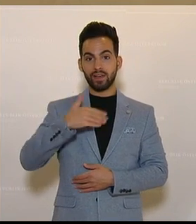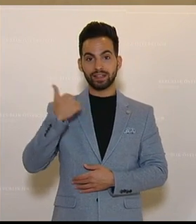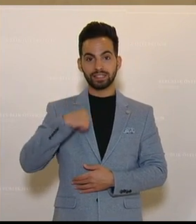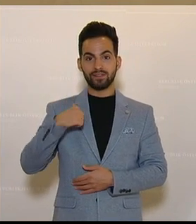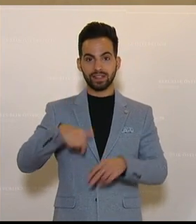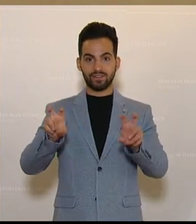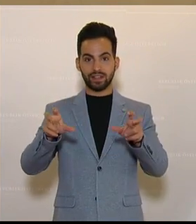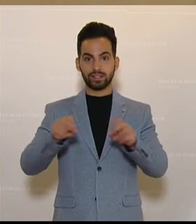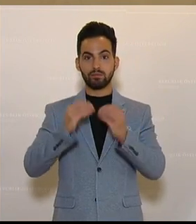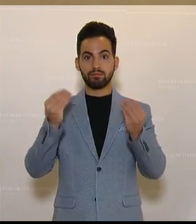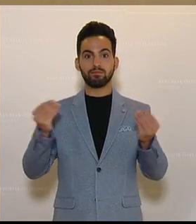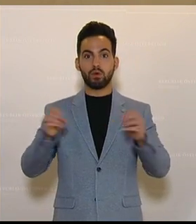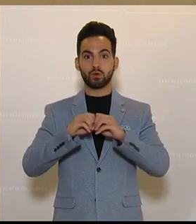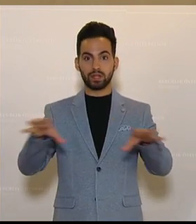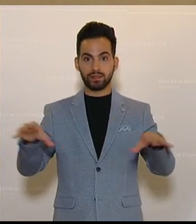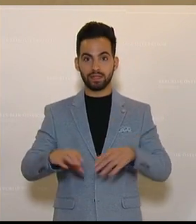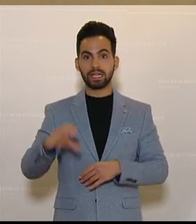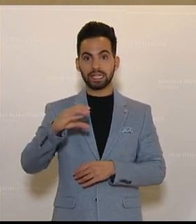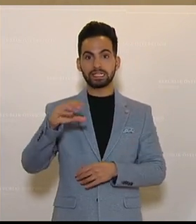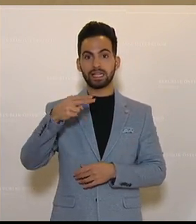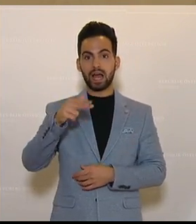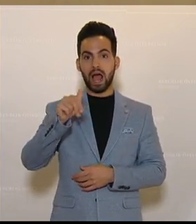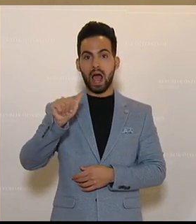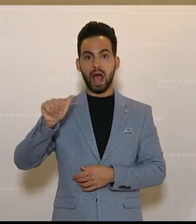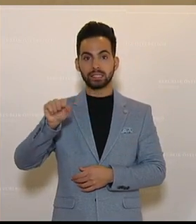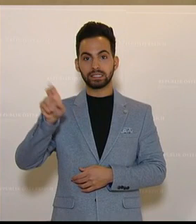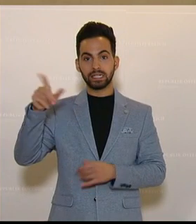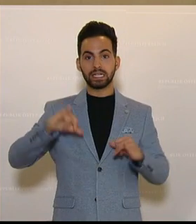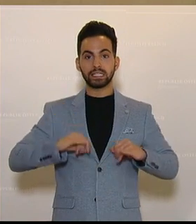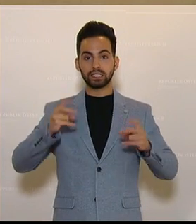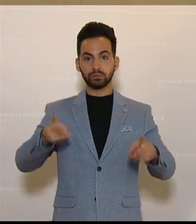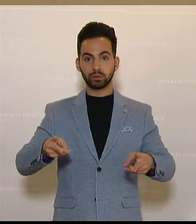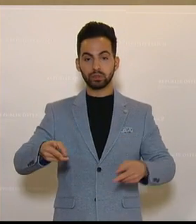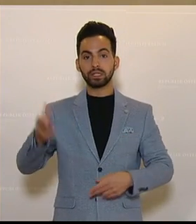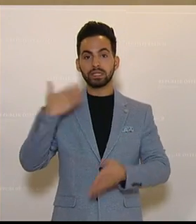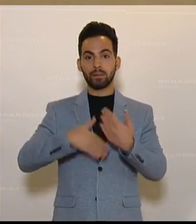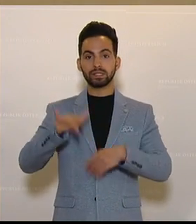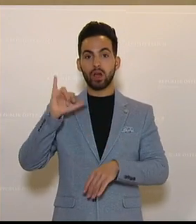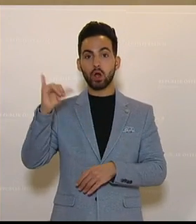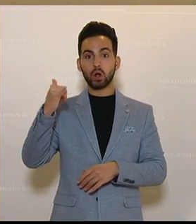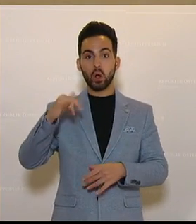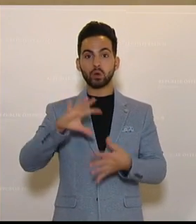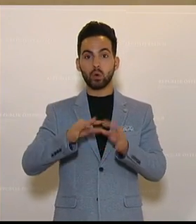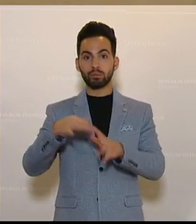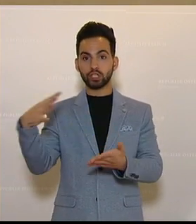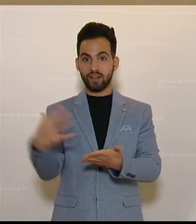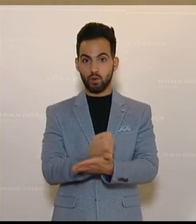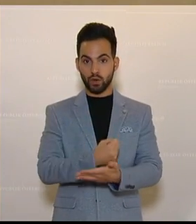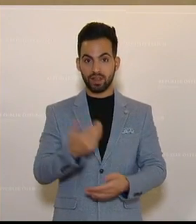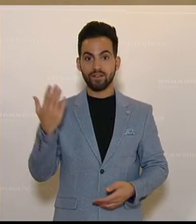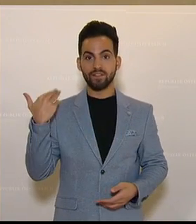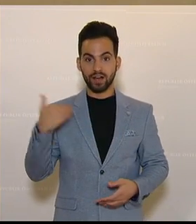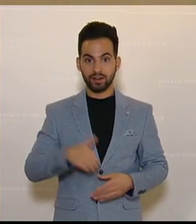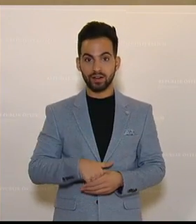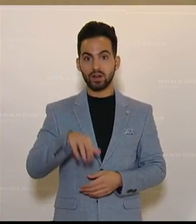Schwarz-Weiß-Fernsehen modern war, wo Christel Haas in Innsbruck in der Olympischen bei der Abfahrt Gold gewonnen hat und